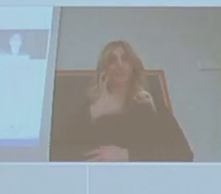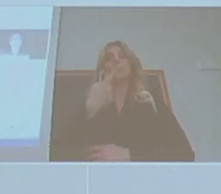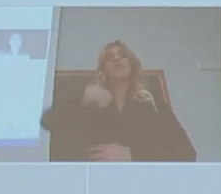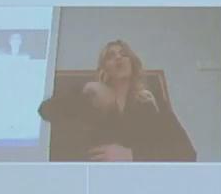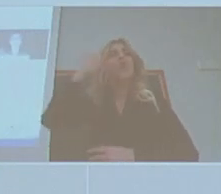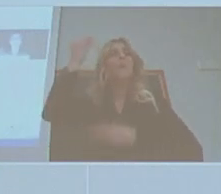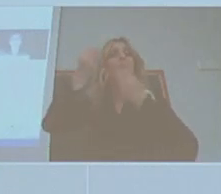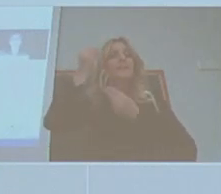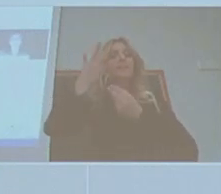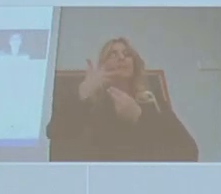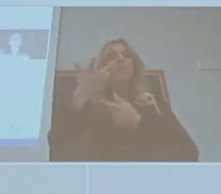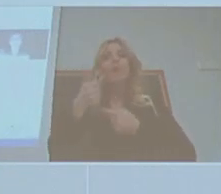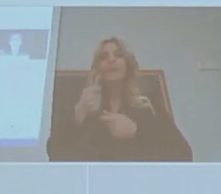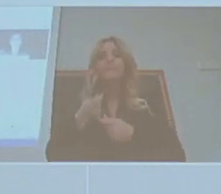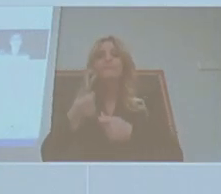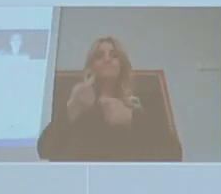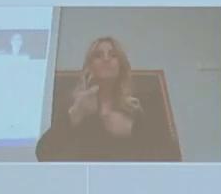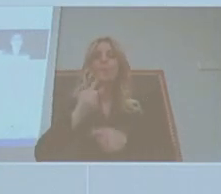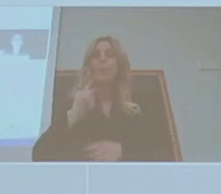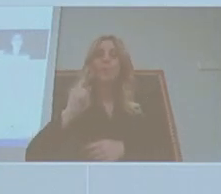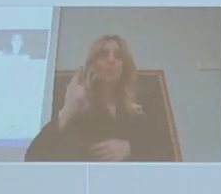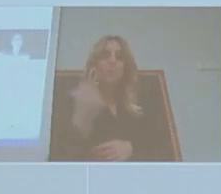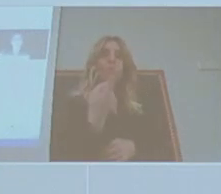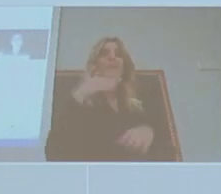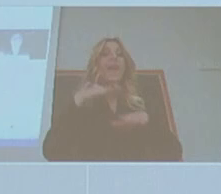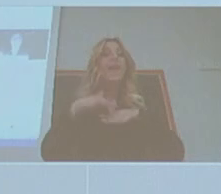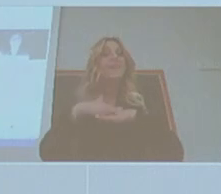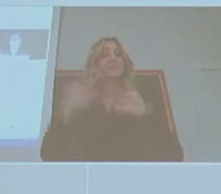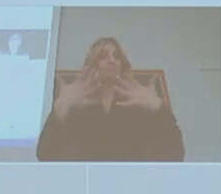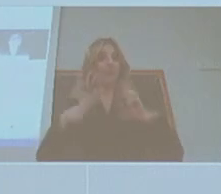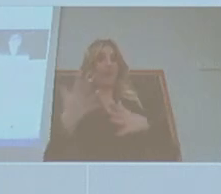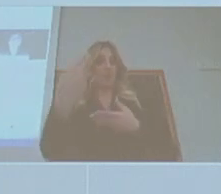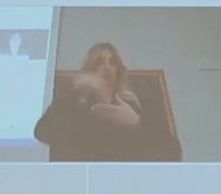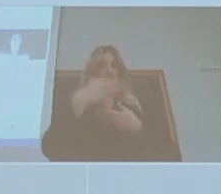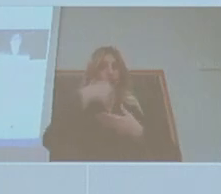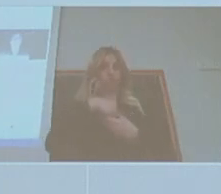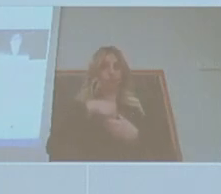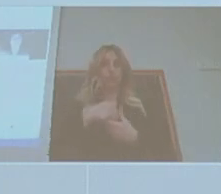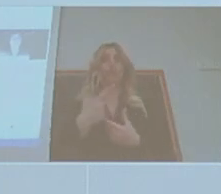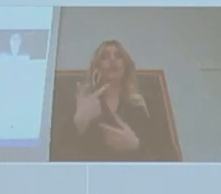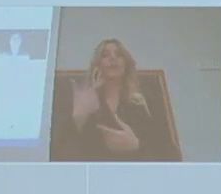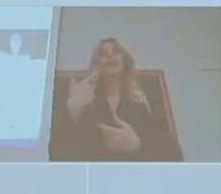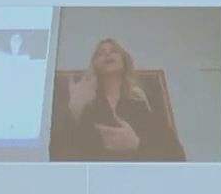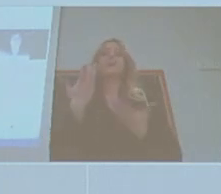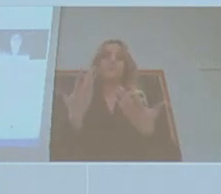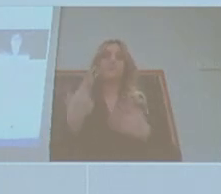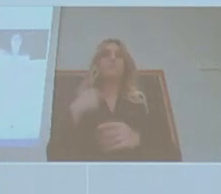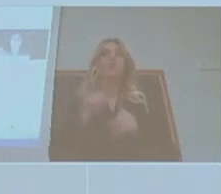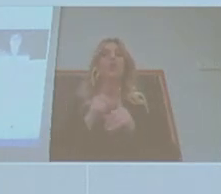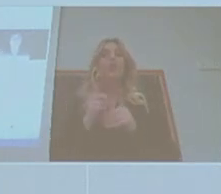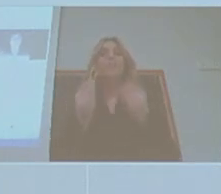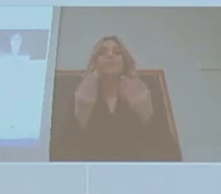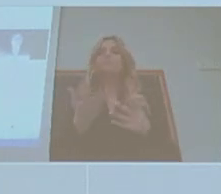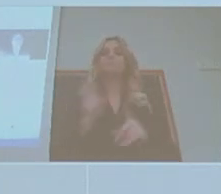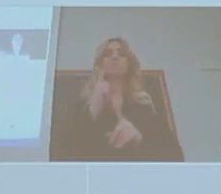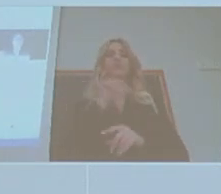di coinvolgere tutti esperti nella materia, quindi magari non attribuire un